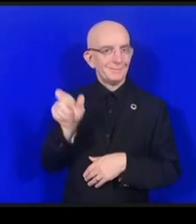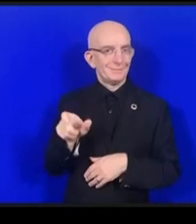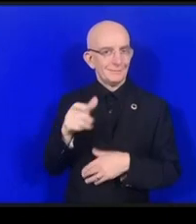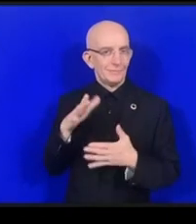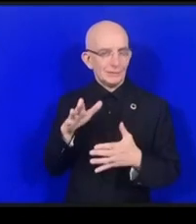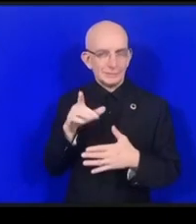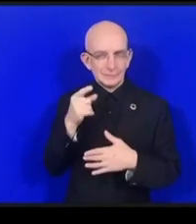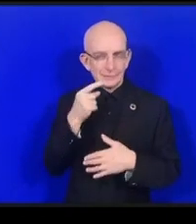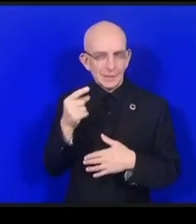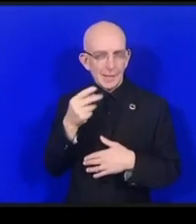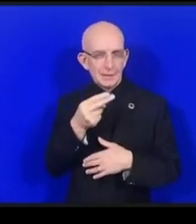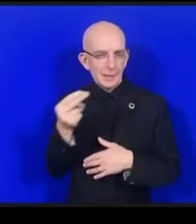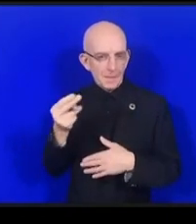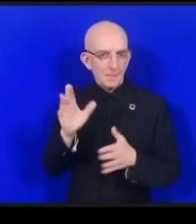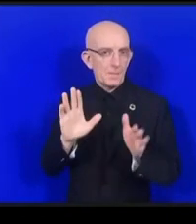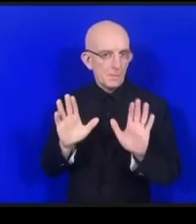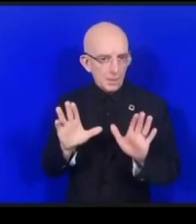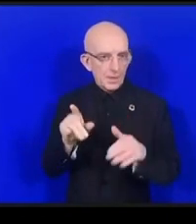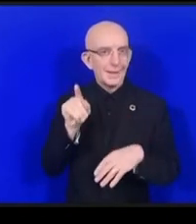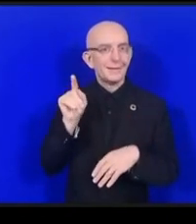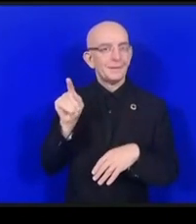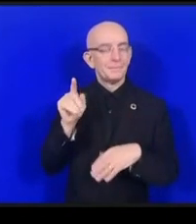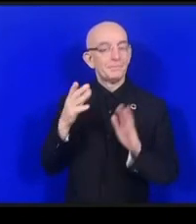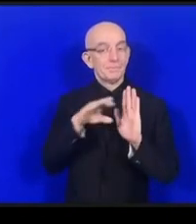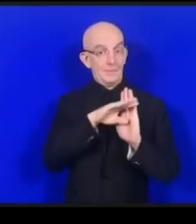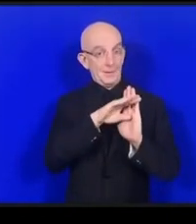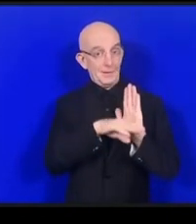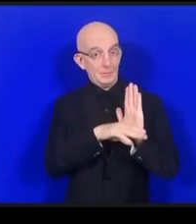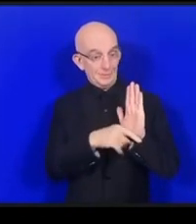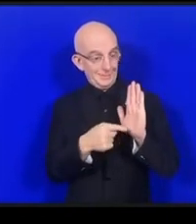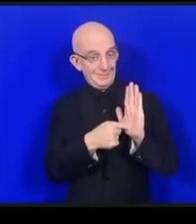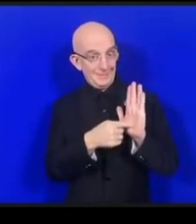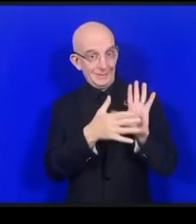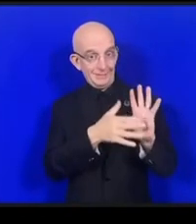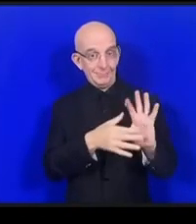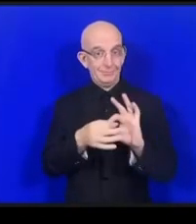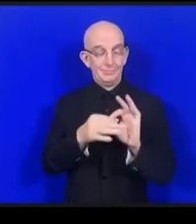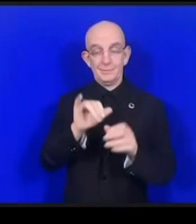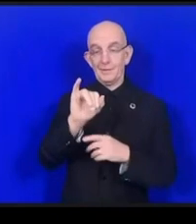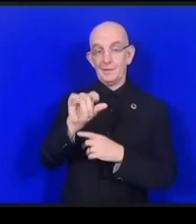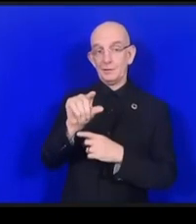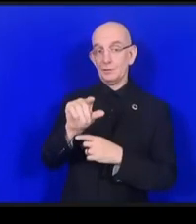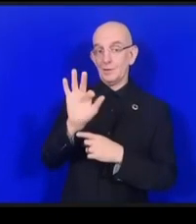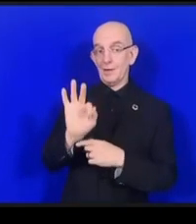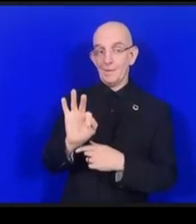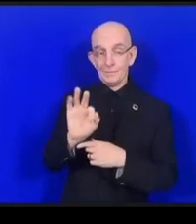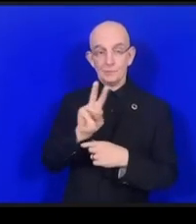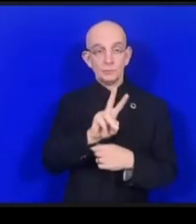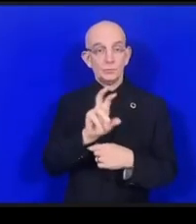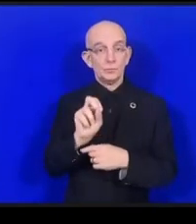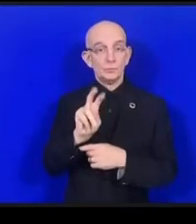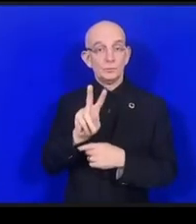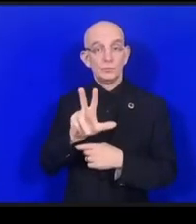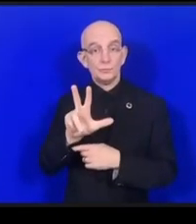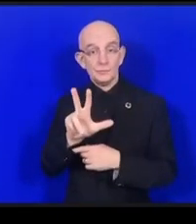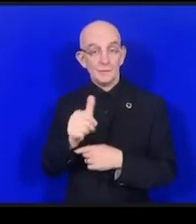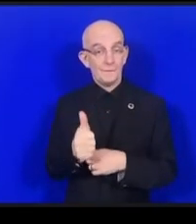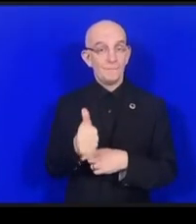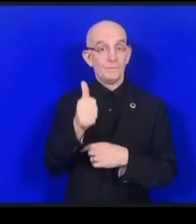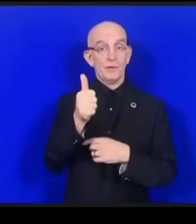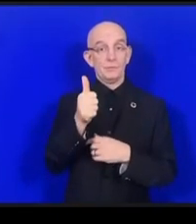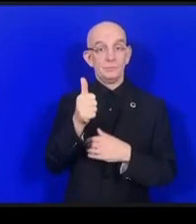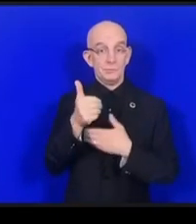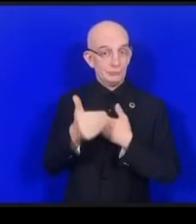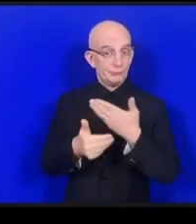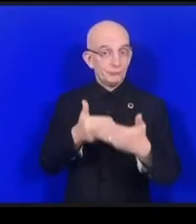нулевой день заседания он обратился ко всем из нас с призывом ускорить цифровые применения для достижения цур